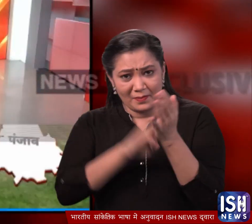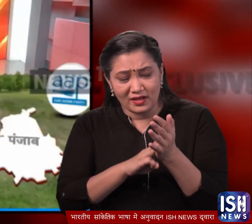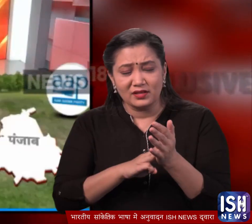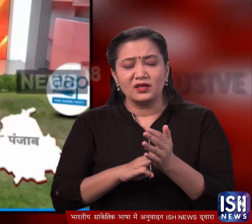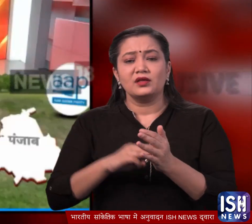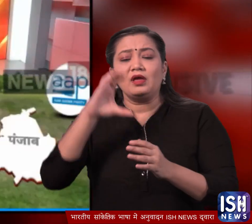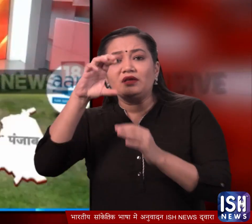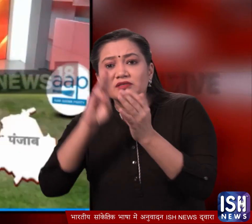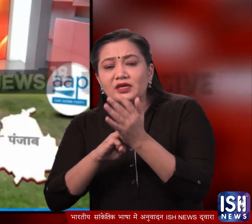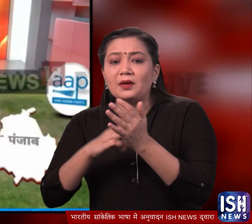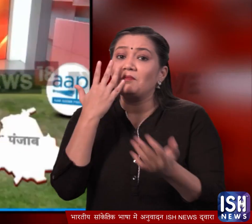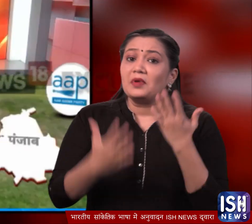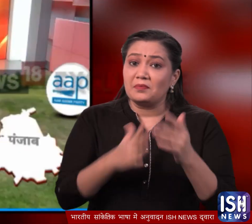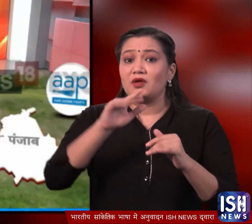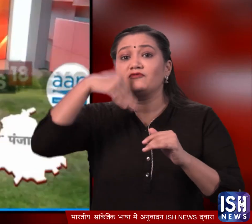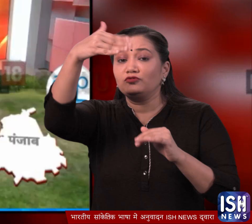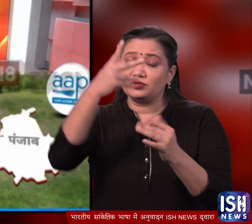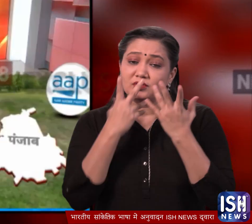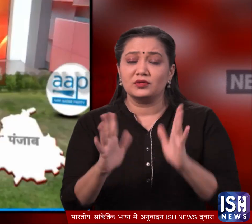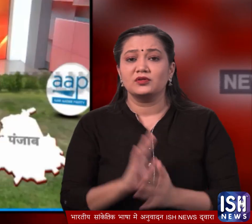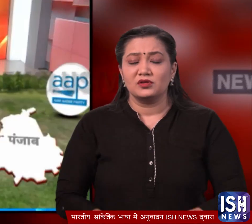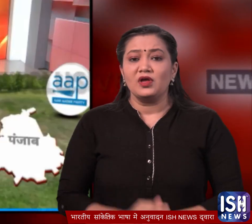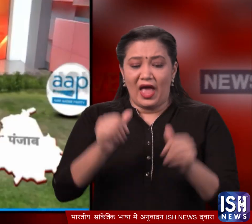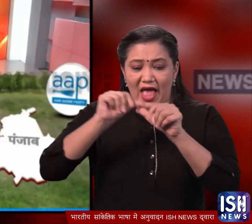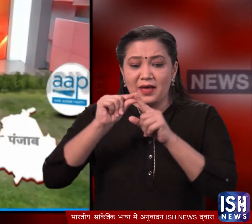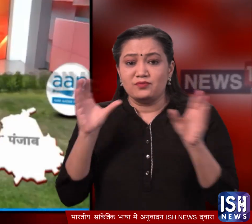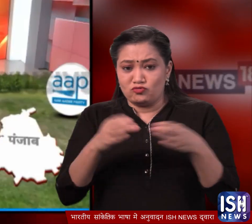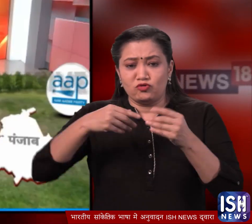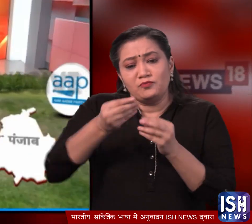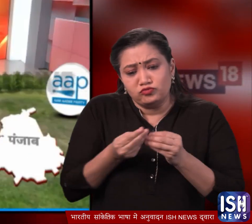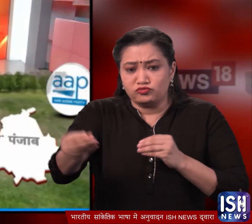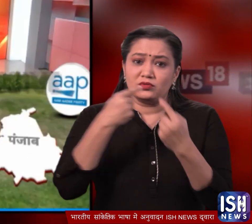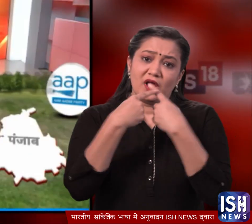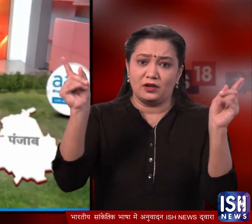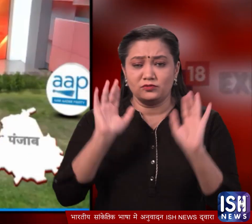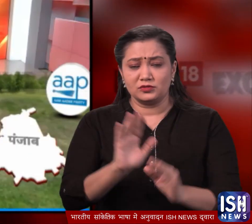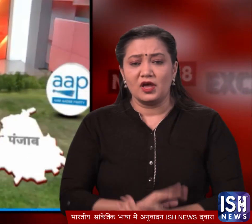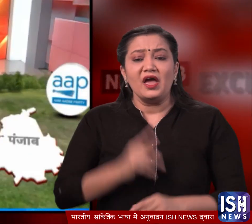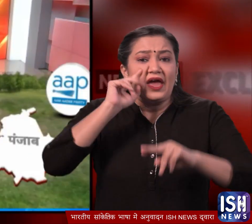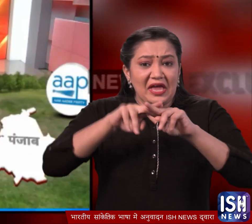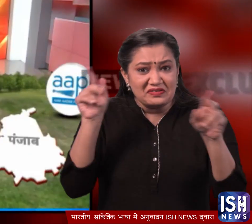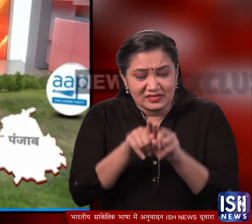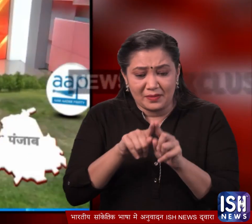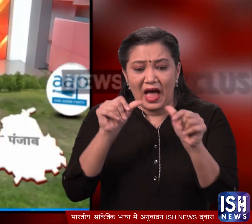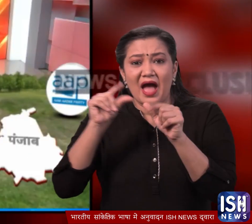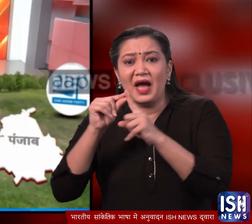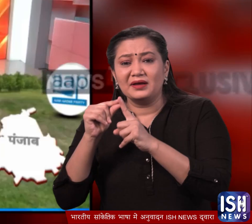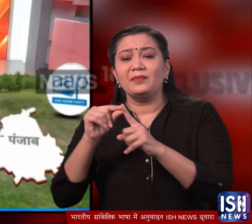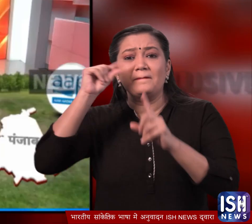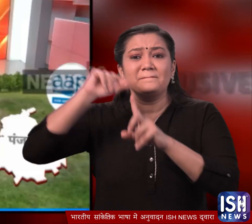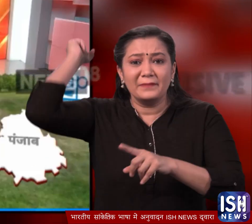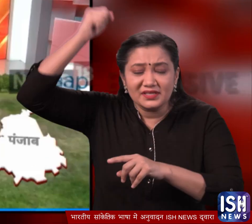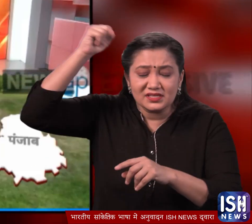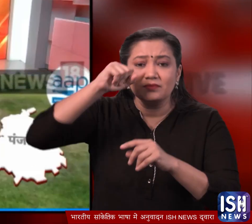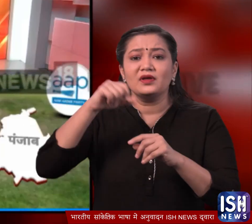मुताबिक राज्य की संगरूर लोकसभा सीट से सांसद भगवंत मान मुख्यमंत्री पद के उम्मीदवार हो सकते हैं, जिसका ऐलान आम आदमी पार्टी